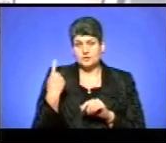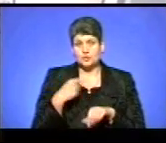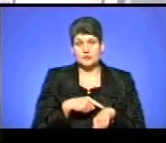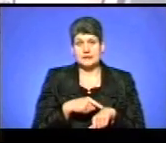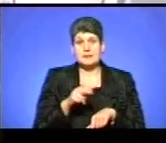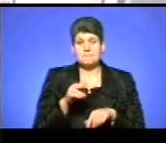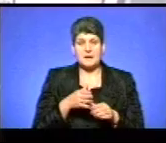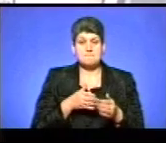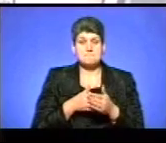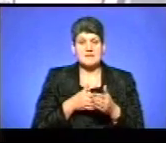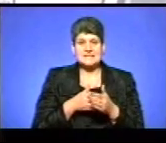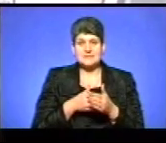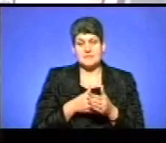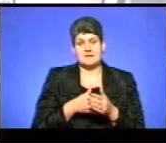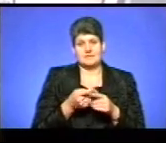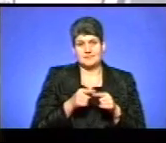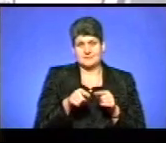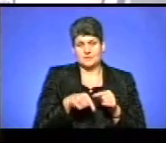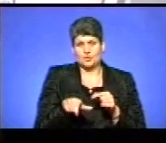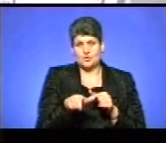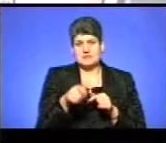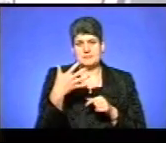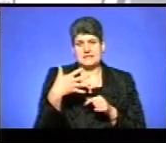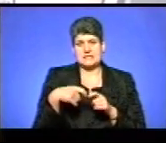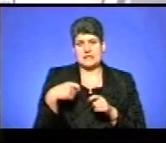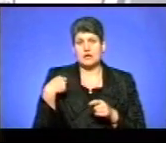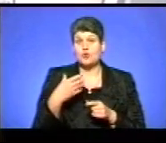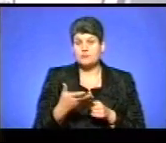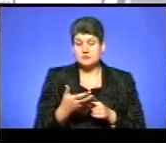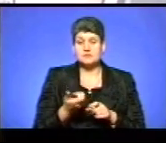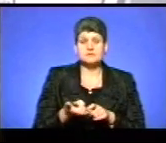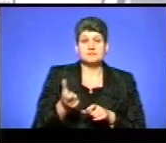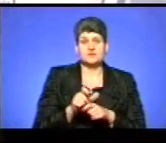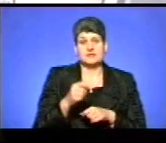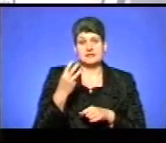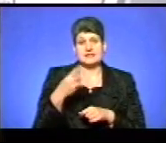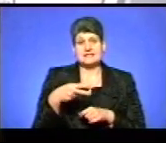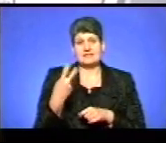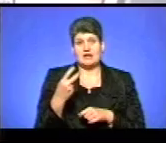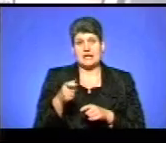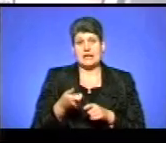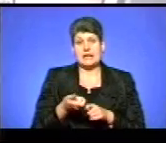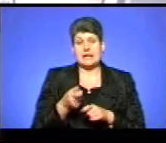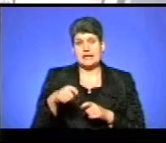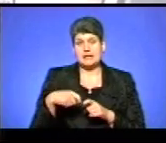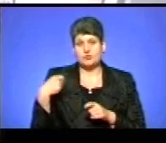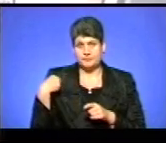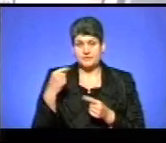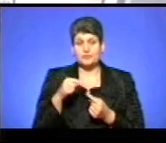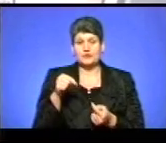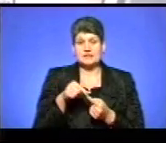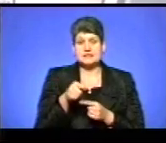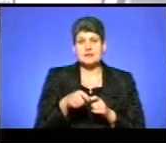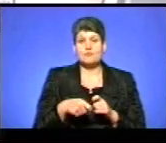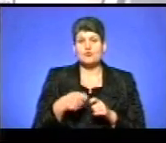при максимально дозволеній на даній ділянці дороги 50 км, тобто перевищення швидкості становило 32 км. Відповідно, за таке